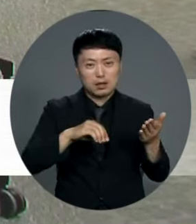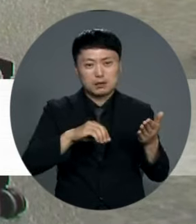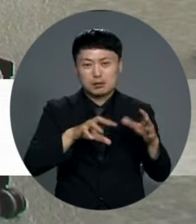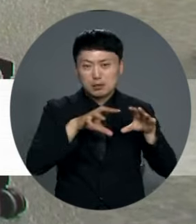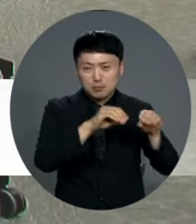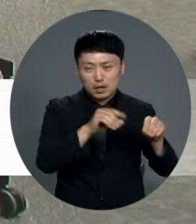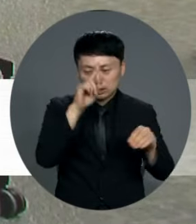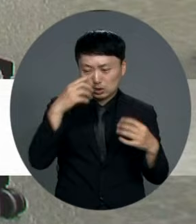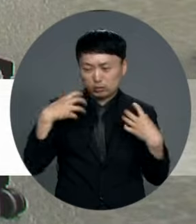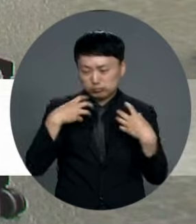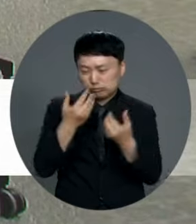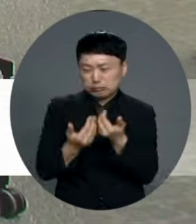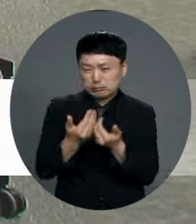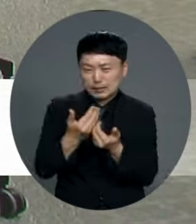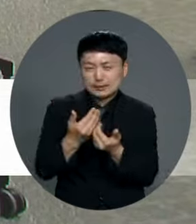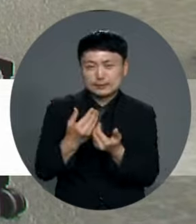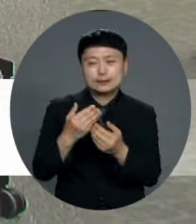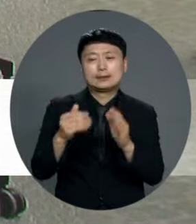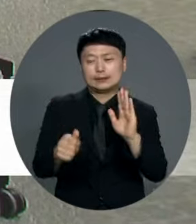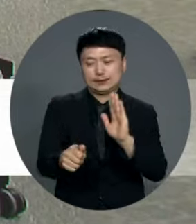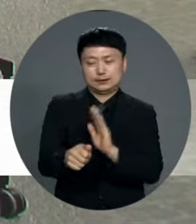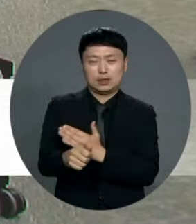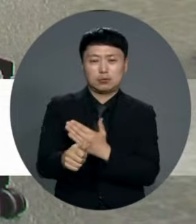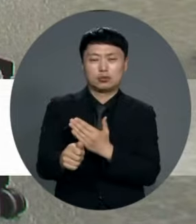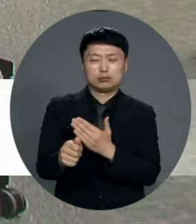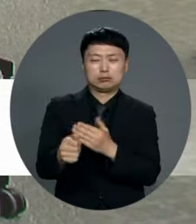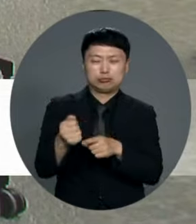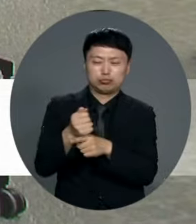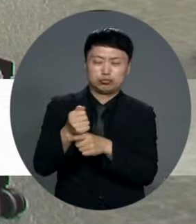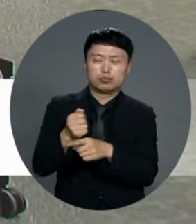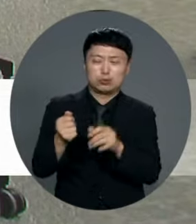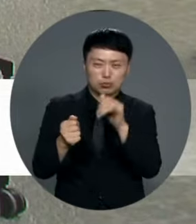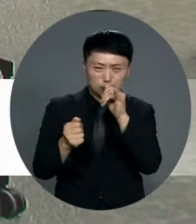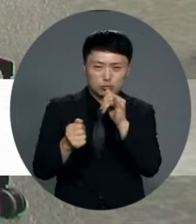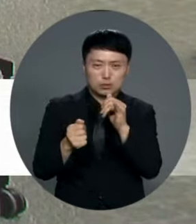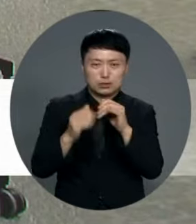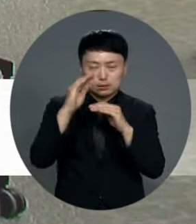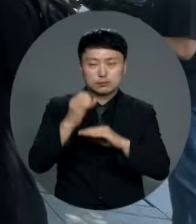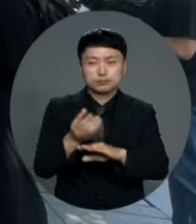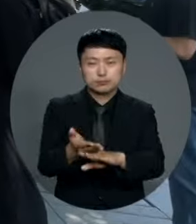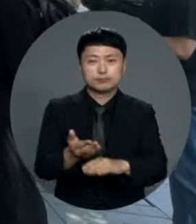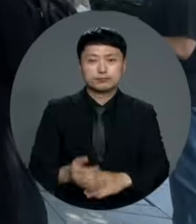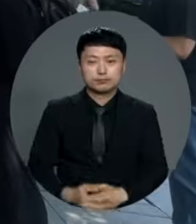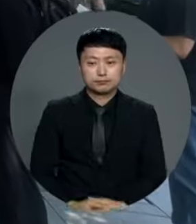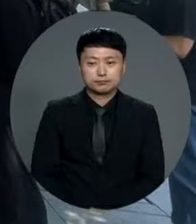증폭시키는 정부도 책임이 있다고 주장했습니다. 계속해서 한태영 기자 보도합니다.